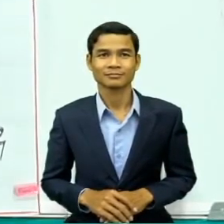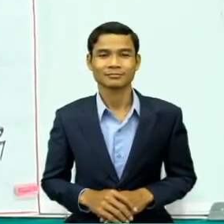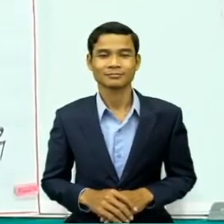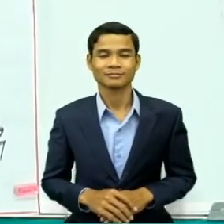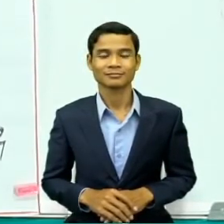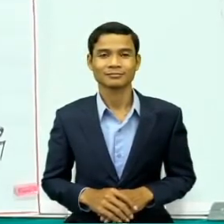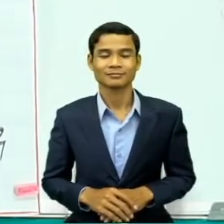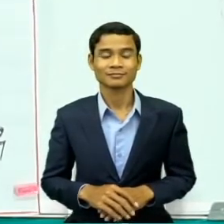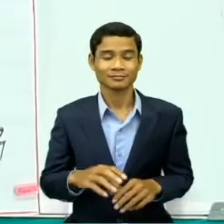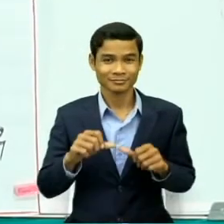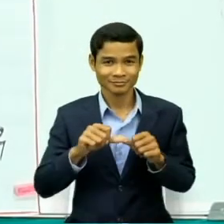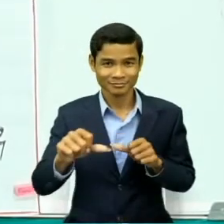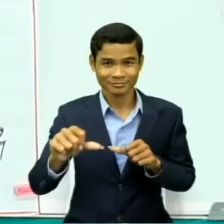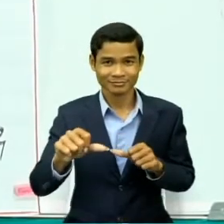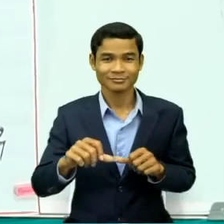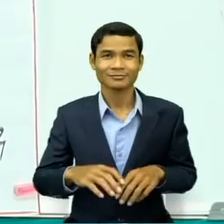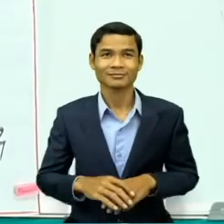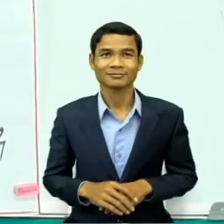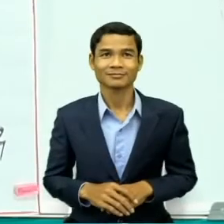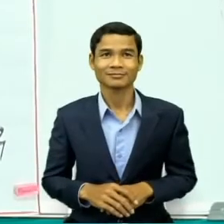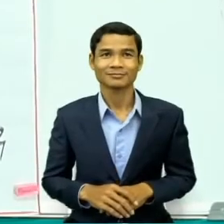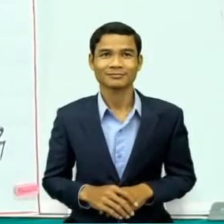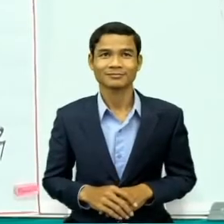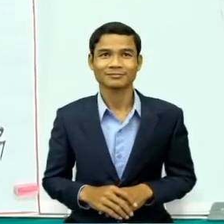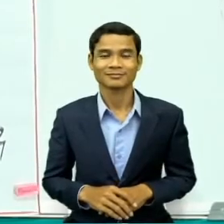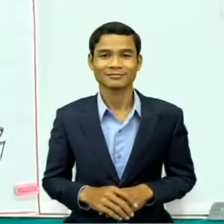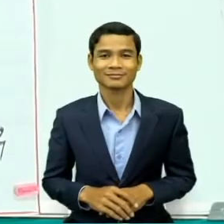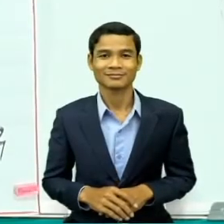chà to tiết cốn